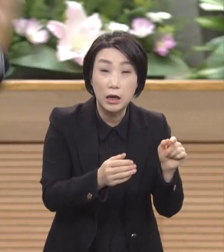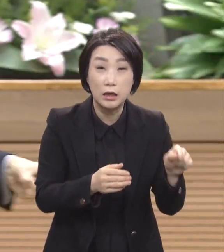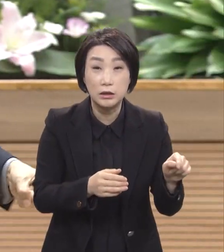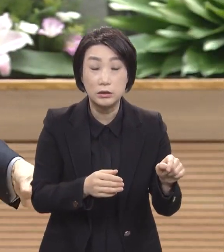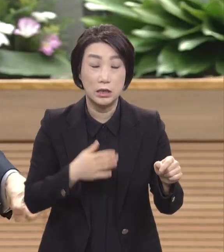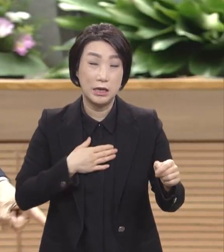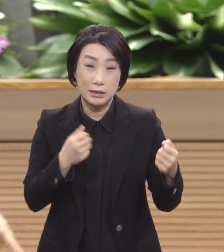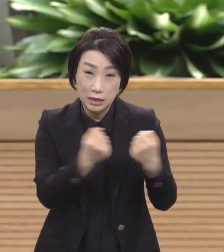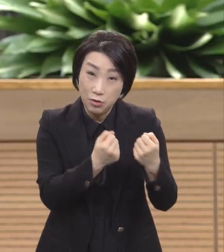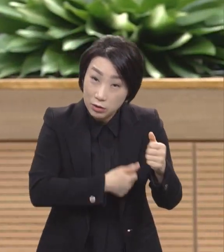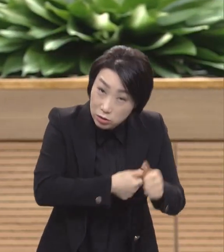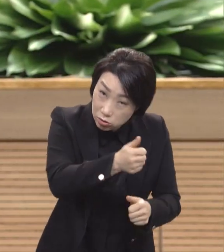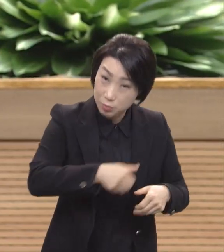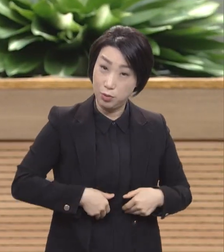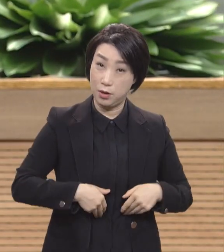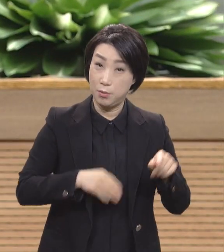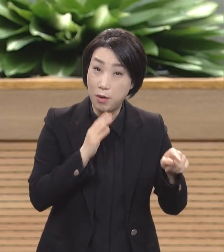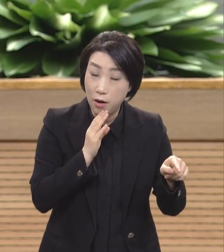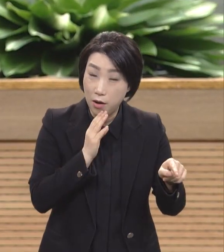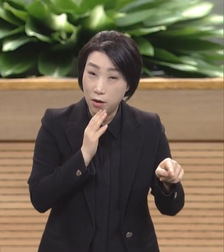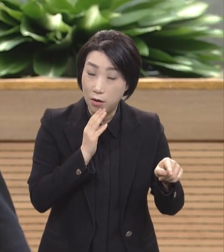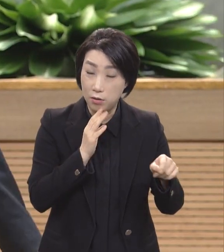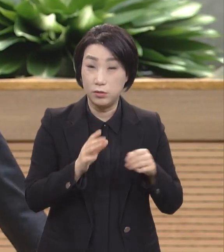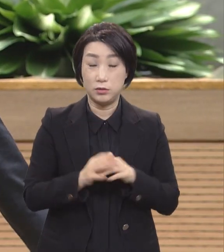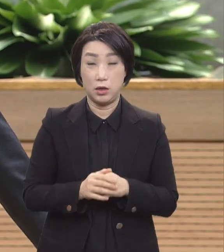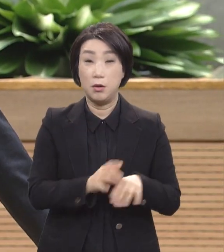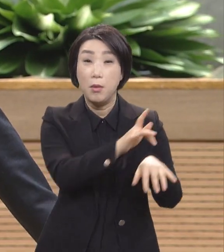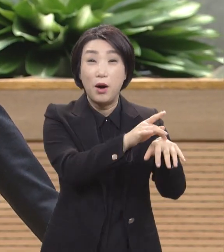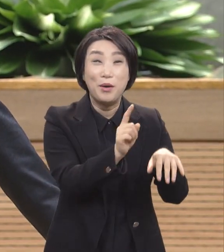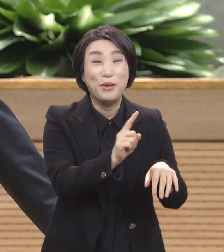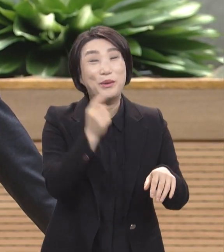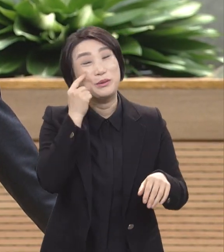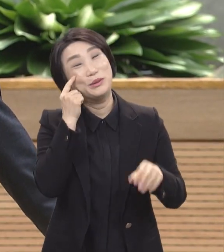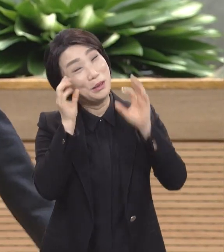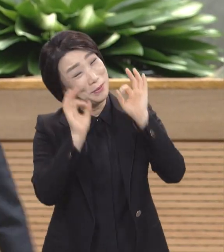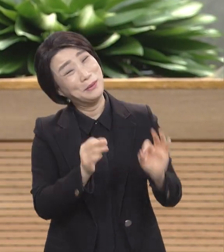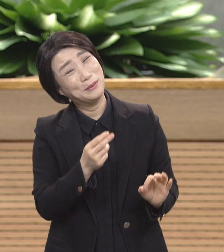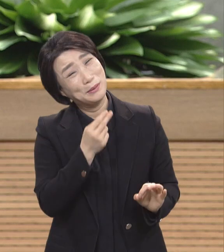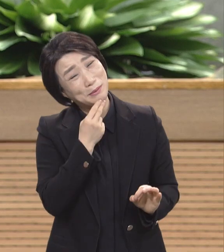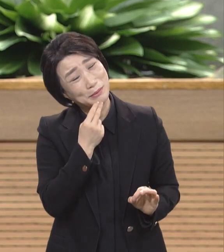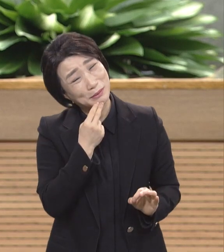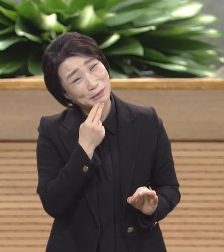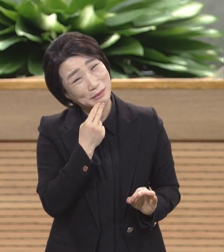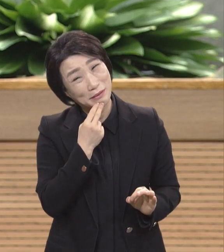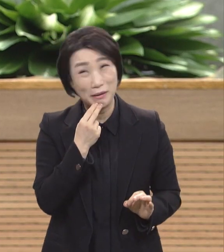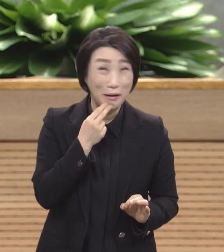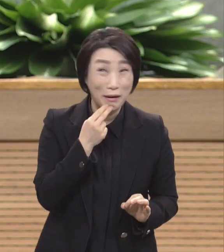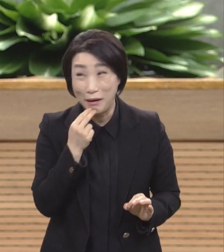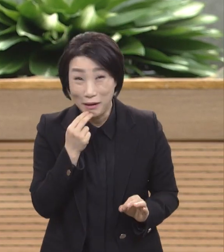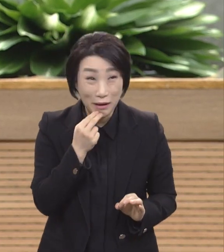반드시 싸워 이겨야 되는데 마귀는 눈에 안 보이잖아. 응?